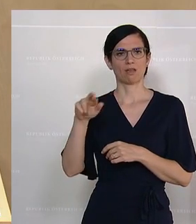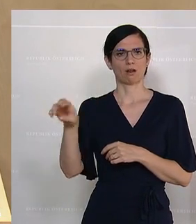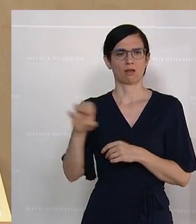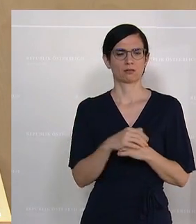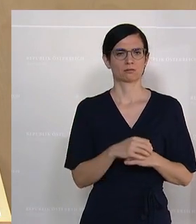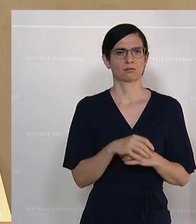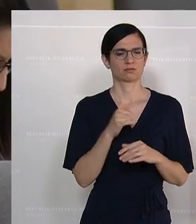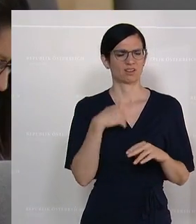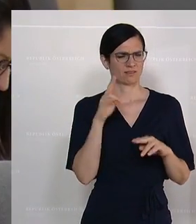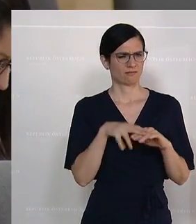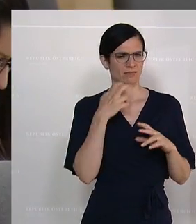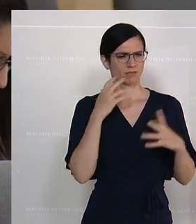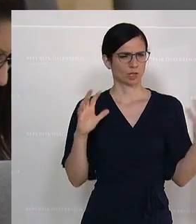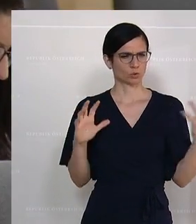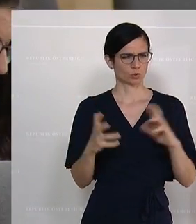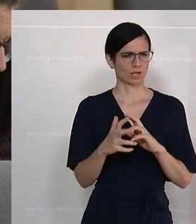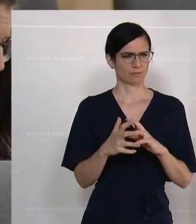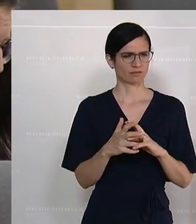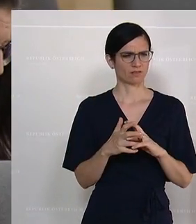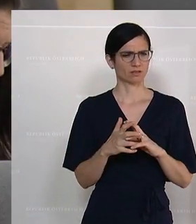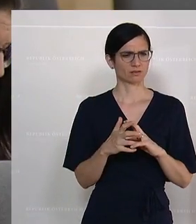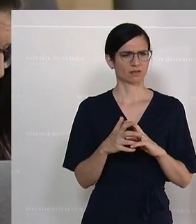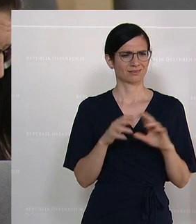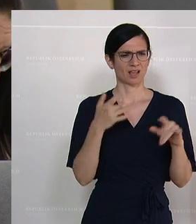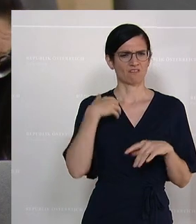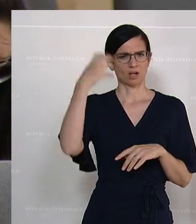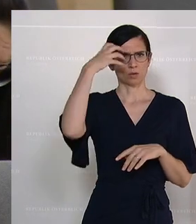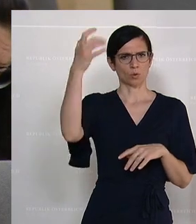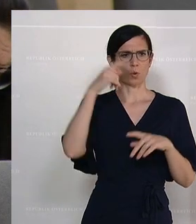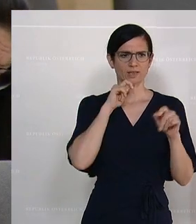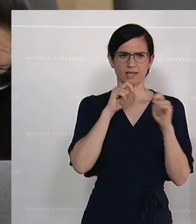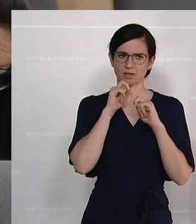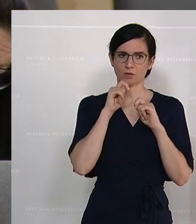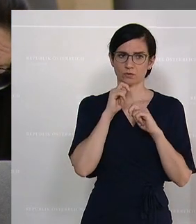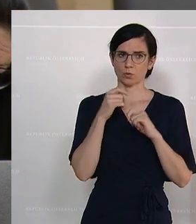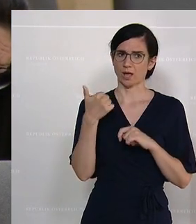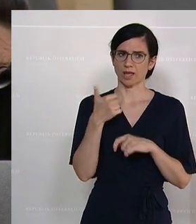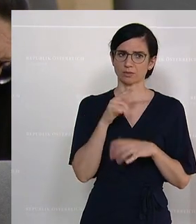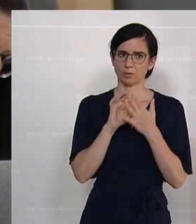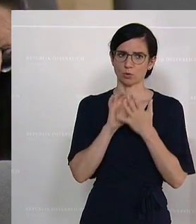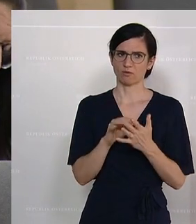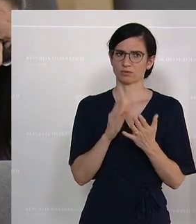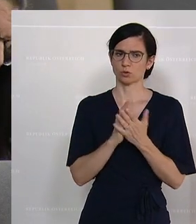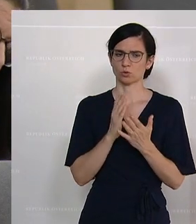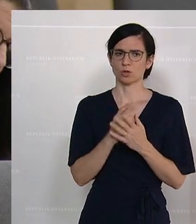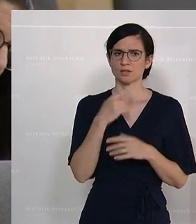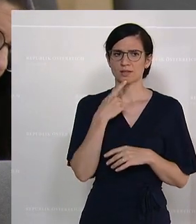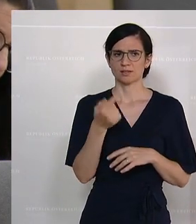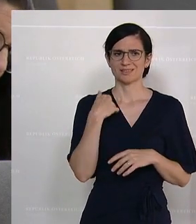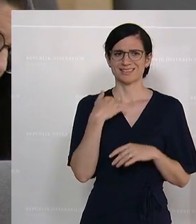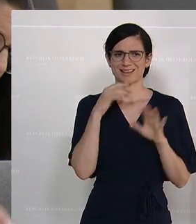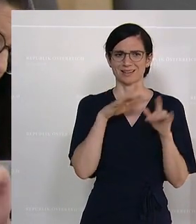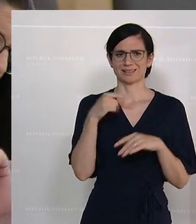möchte und dort los ist dann schon zu sein krone -interview ein betroffener geschrieben da robert altendorfer